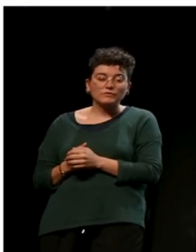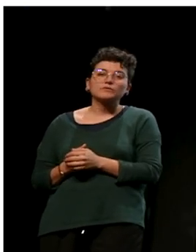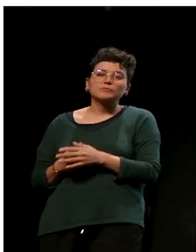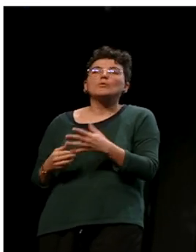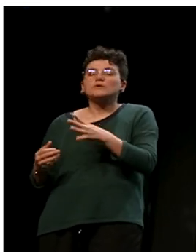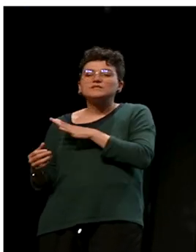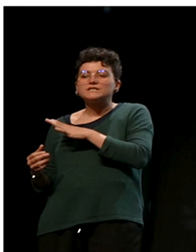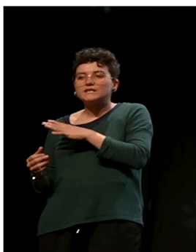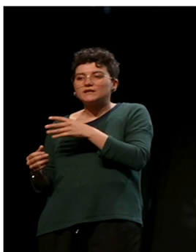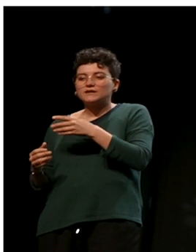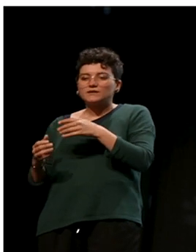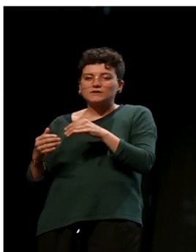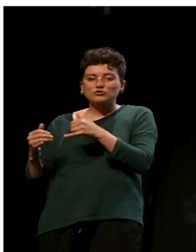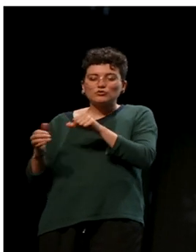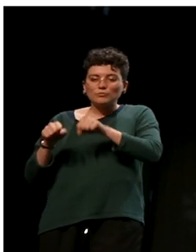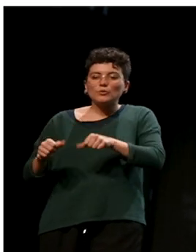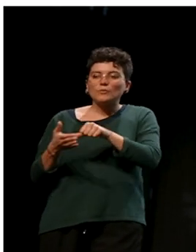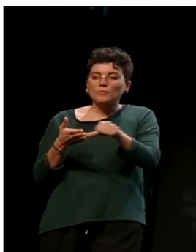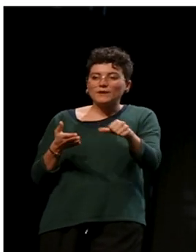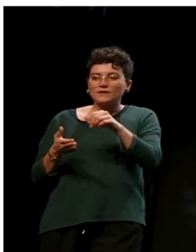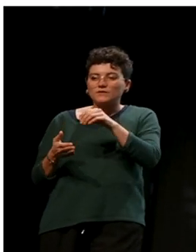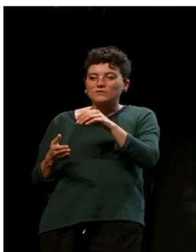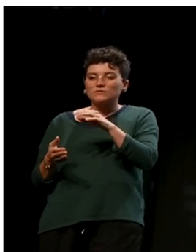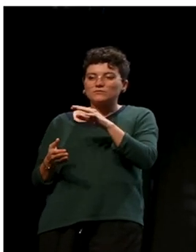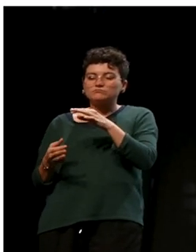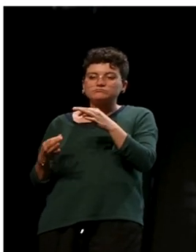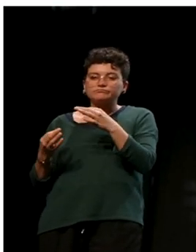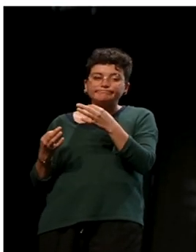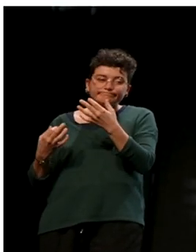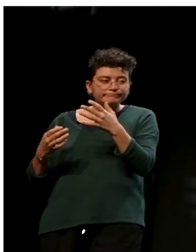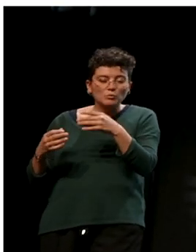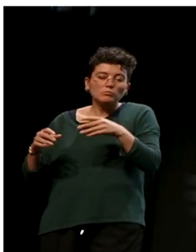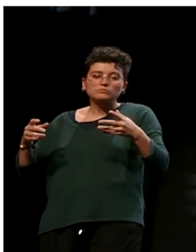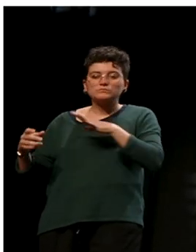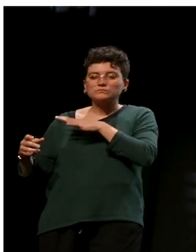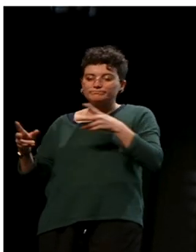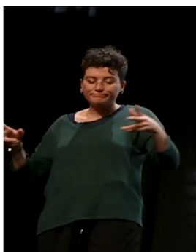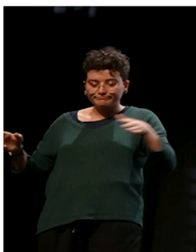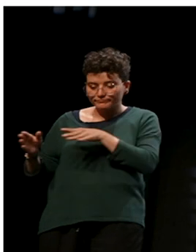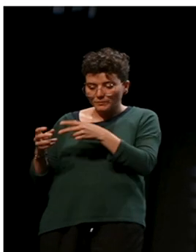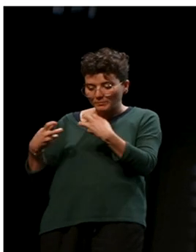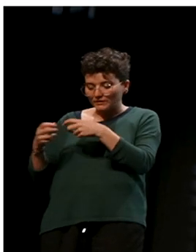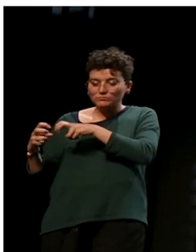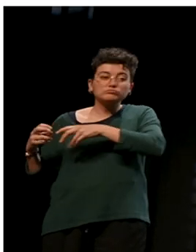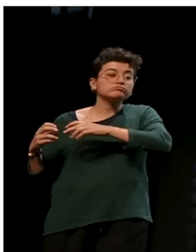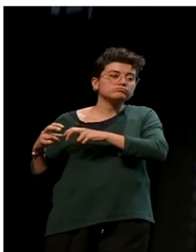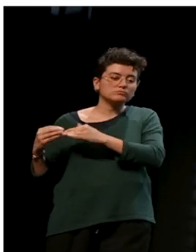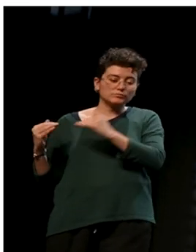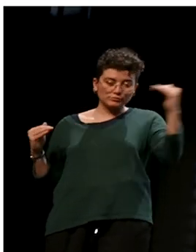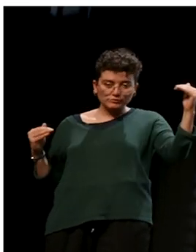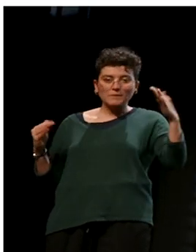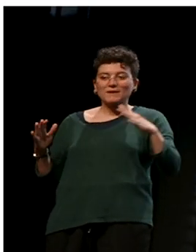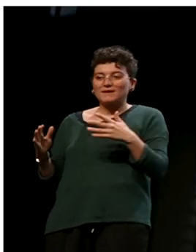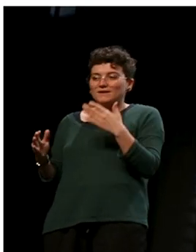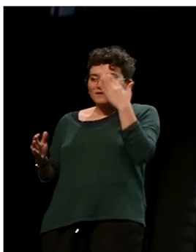voilà. À l'échelle du jeu, c'est pas grand chose au final. Étienne, si tu as